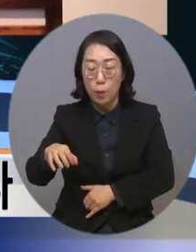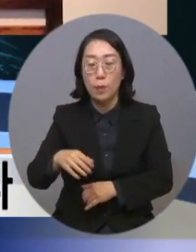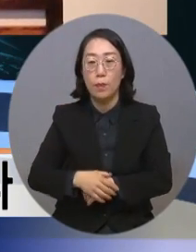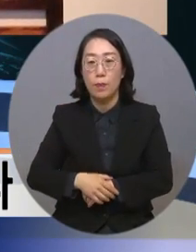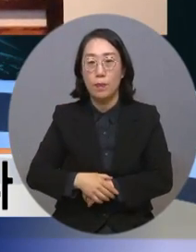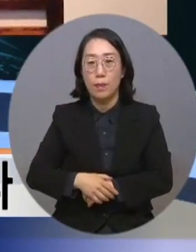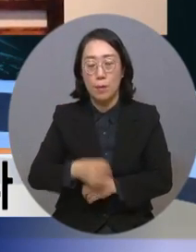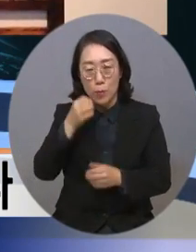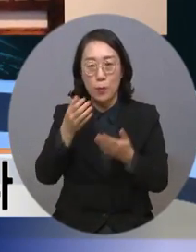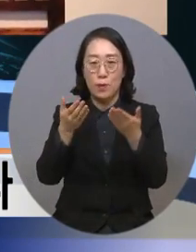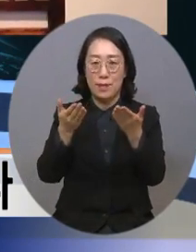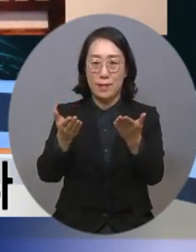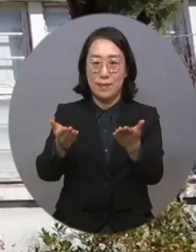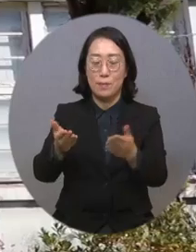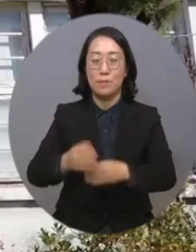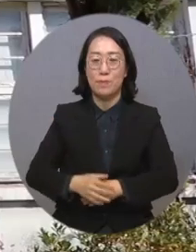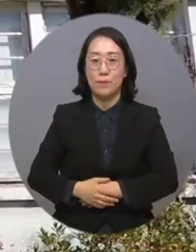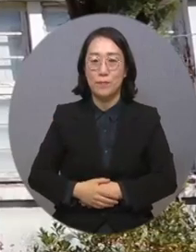기자가 다녀왔습니다.